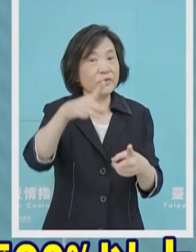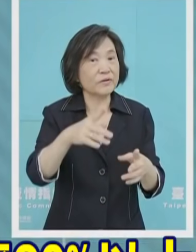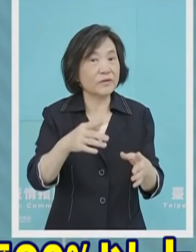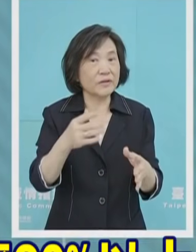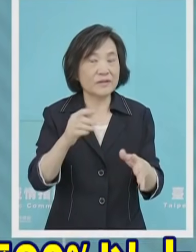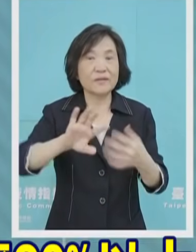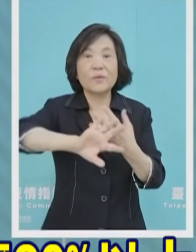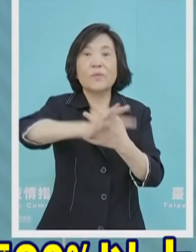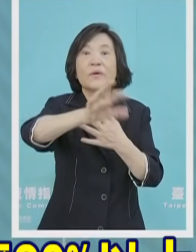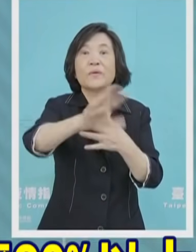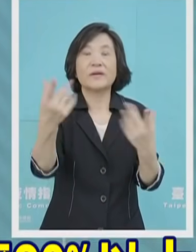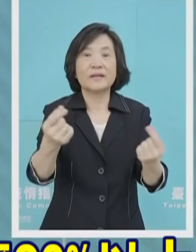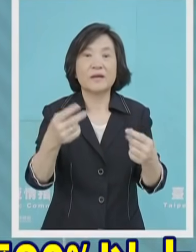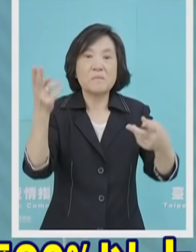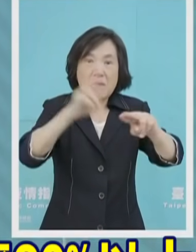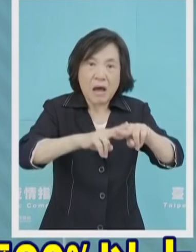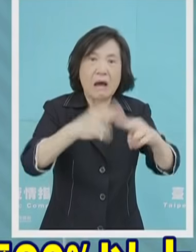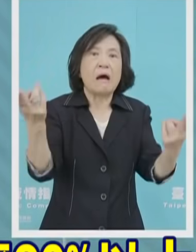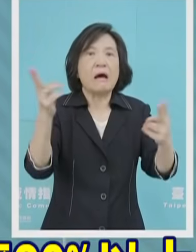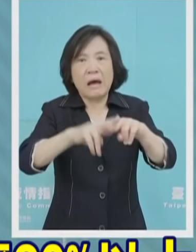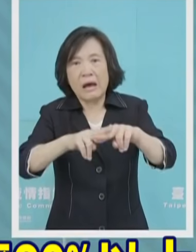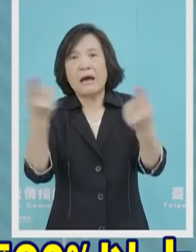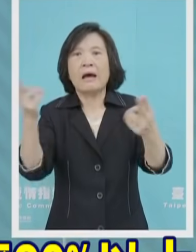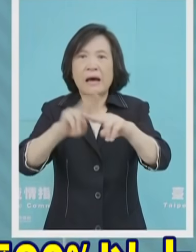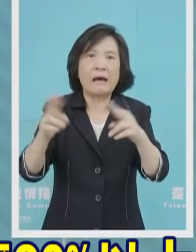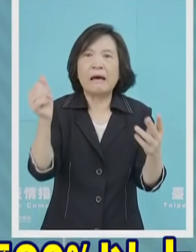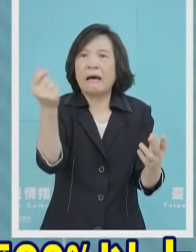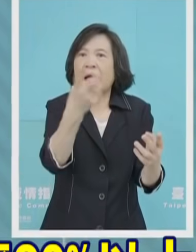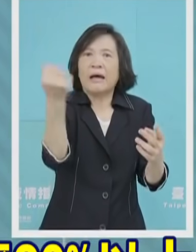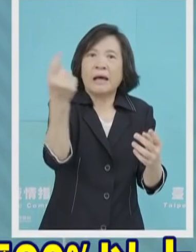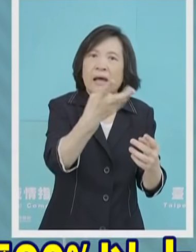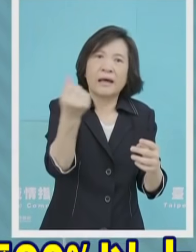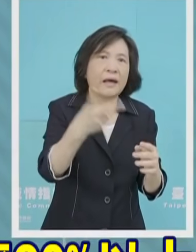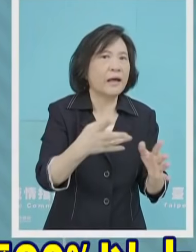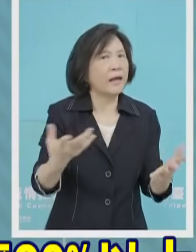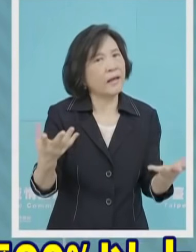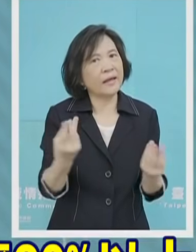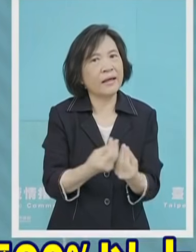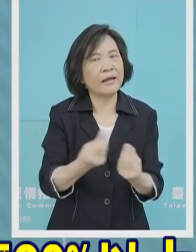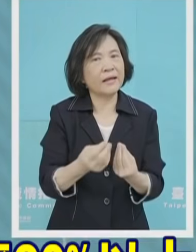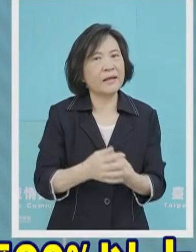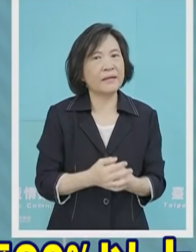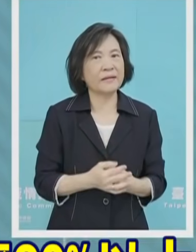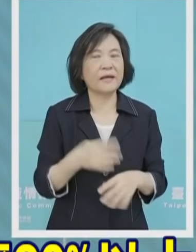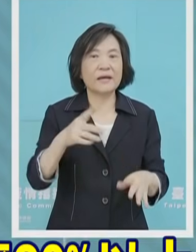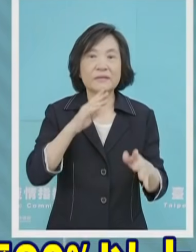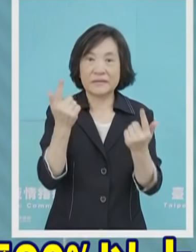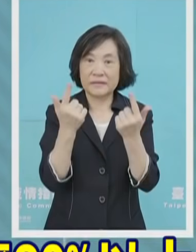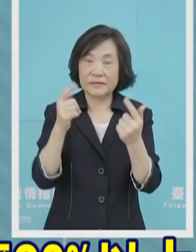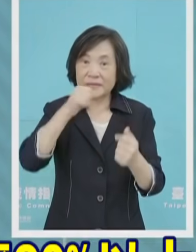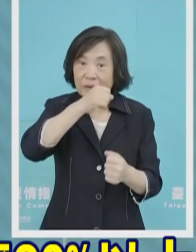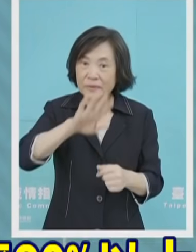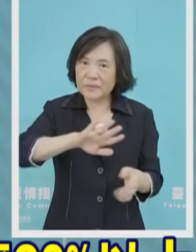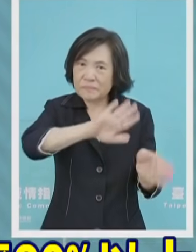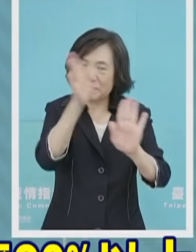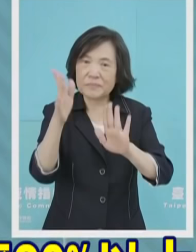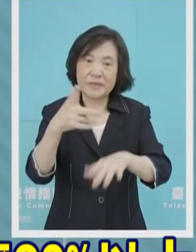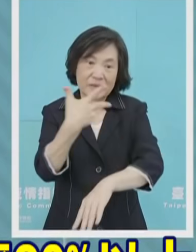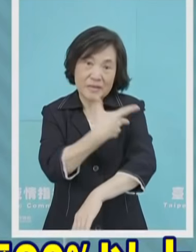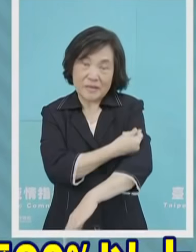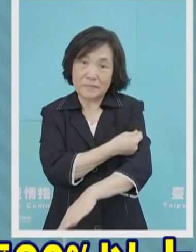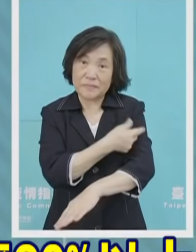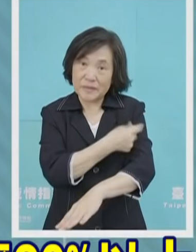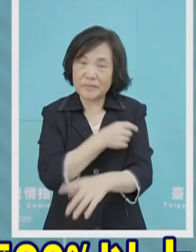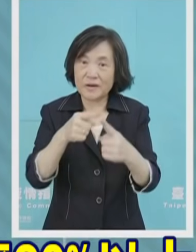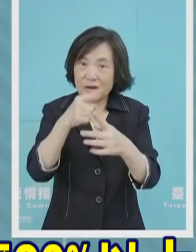成像国外的案例，封城又循环？封城解封又循环。另外，以台湾的现状来看，疫苗覆盖率